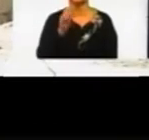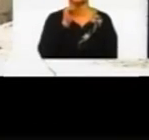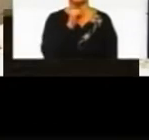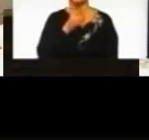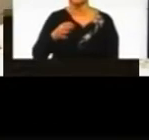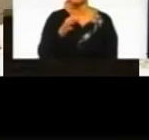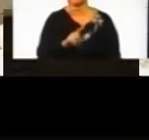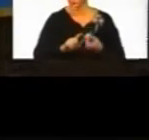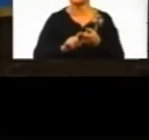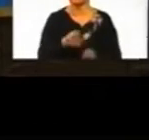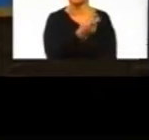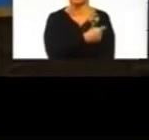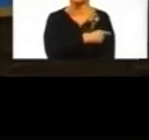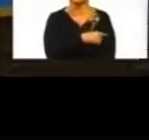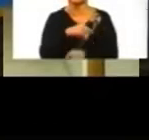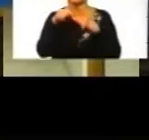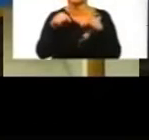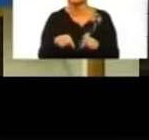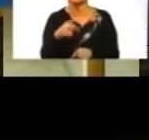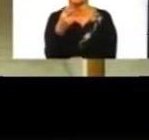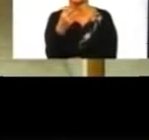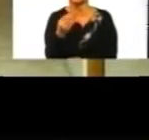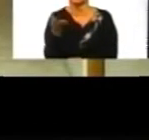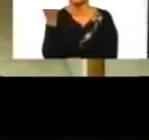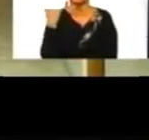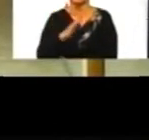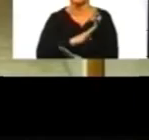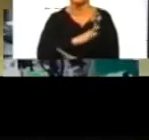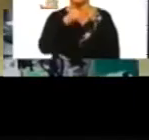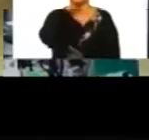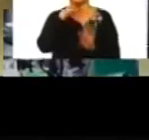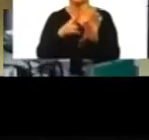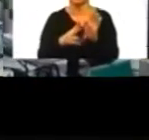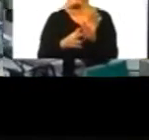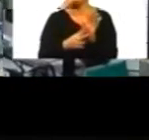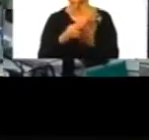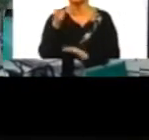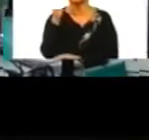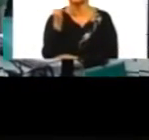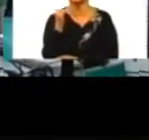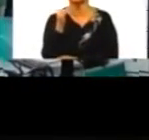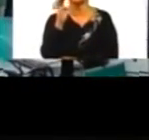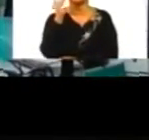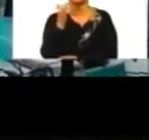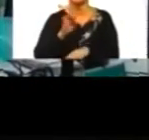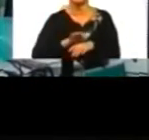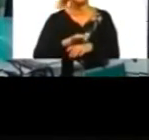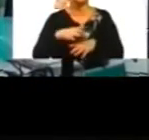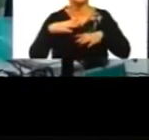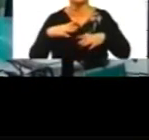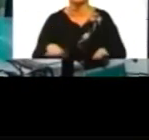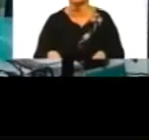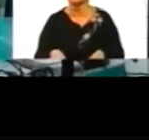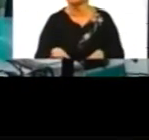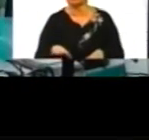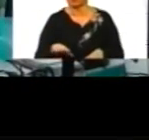Вінницька обласна інфекційна лікарня. Саме тут два дні тому померла 8-місячна дитина. Вона не часто хворіюча була і прожила